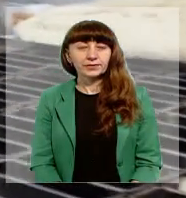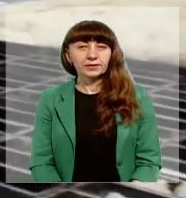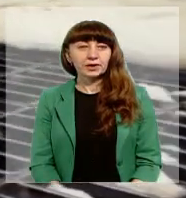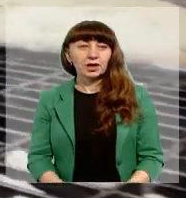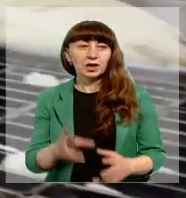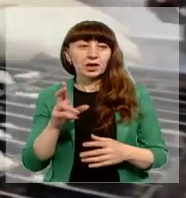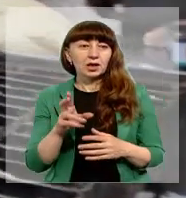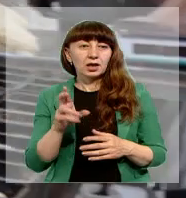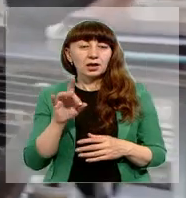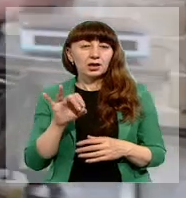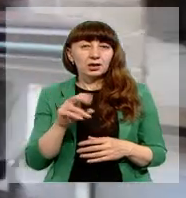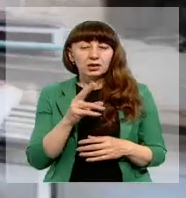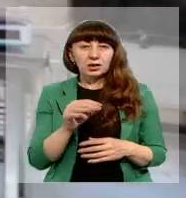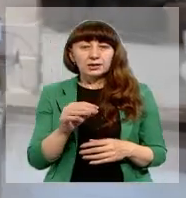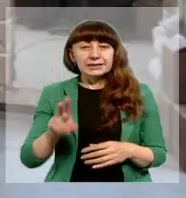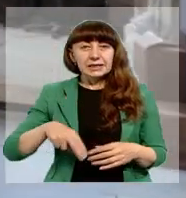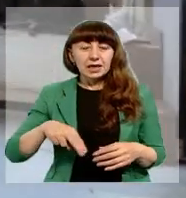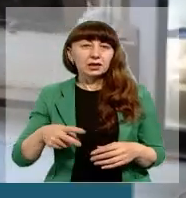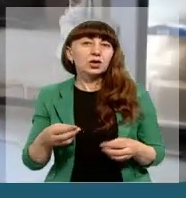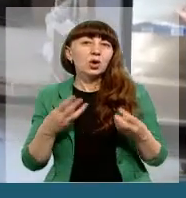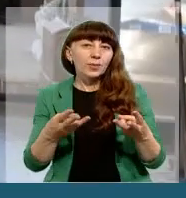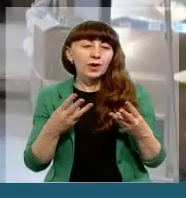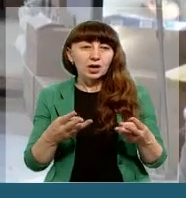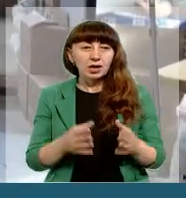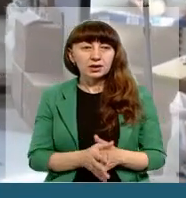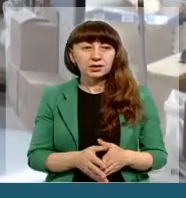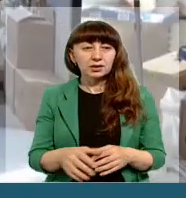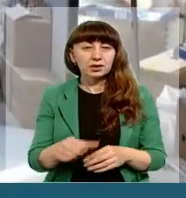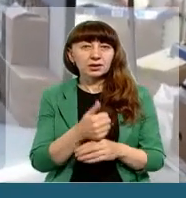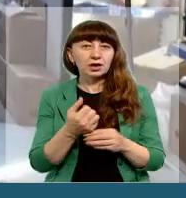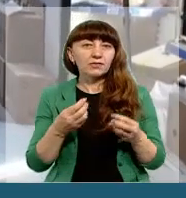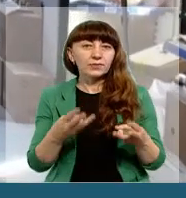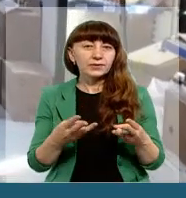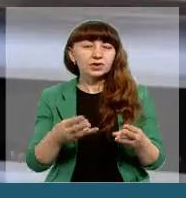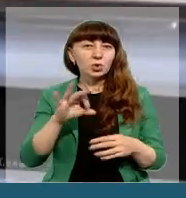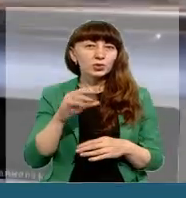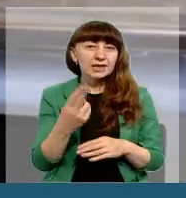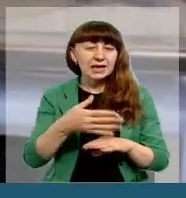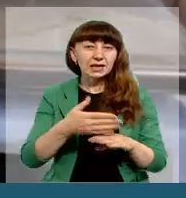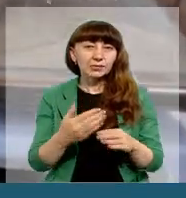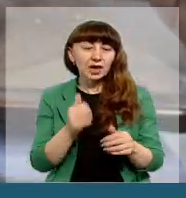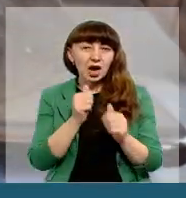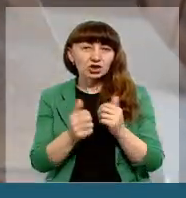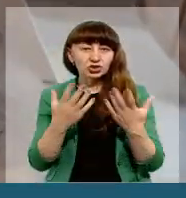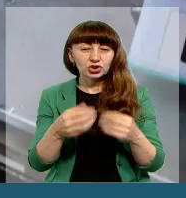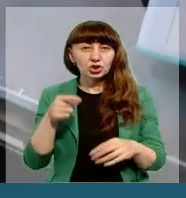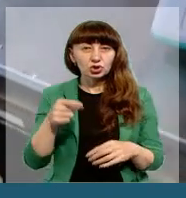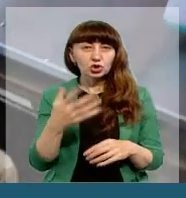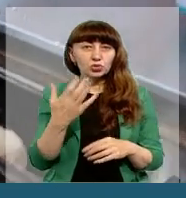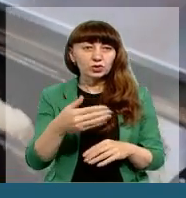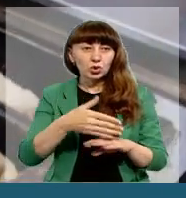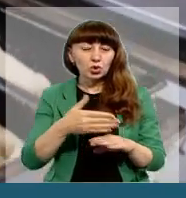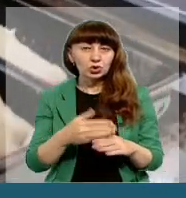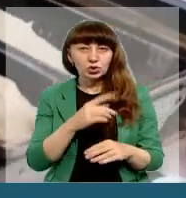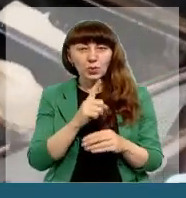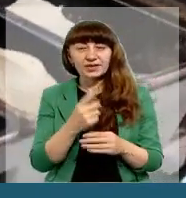Бесулт Хамхоев – директор пекарни. Ассортиментное предприятие огромное, но главное – здесь выпекают социальный хлеб. Ежедневно 1500 булок. Чтобы